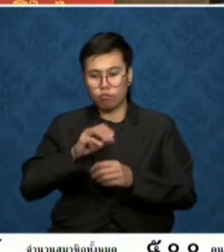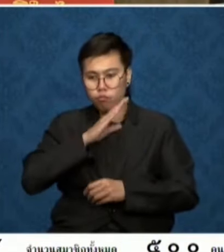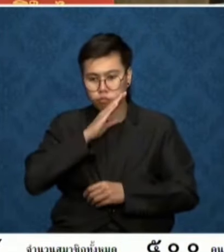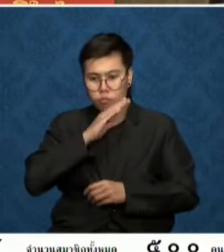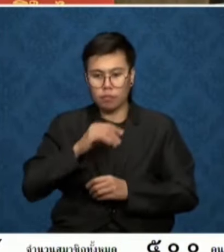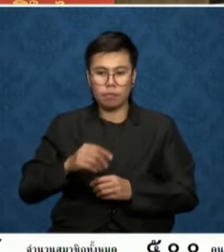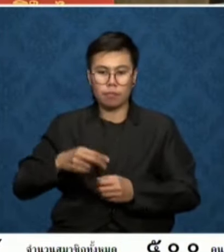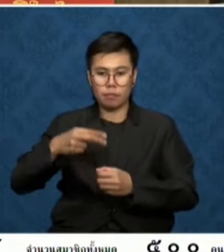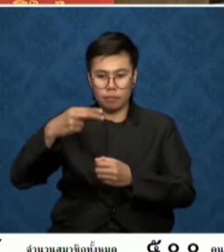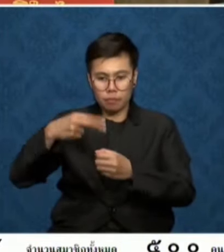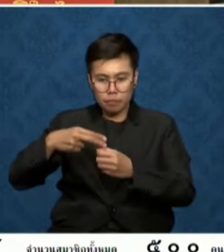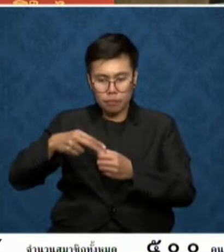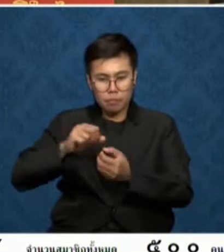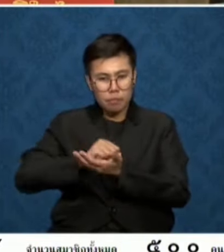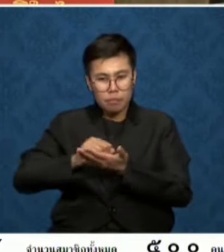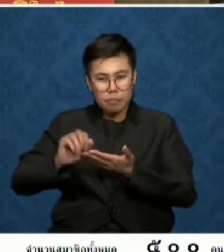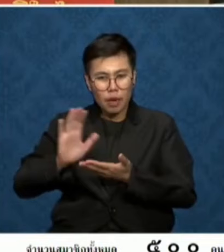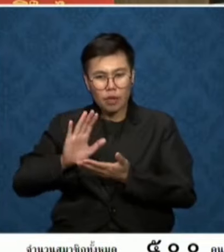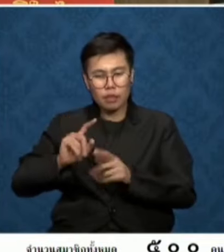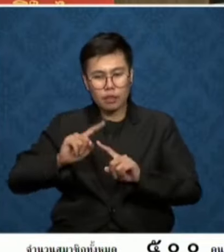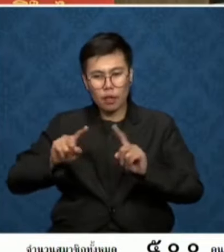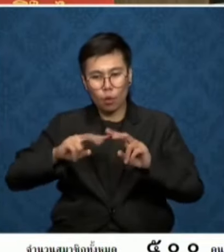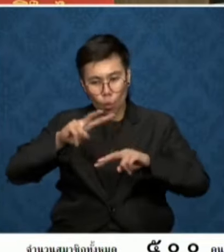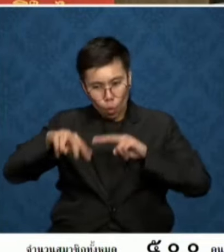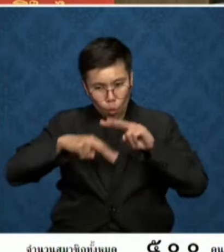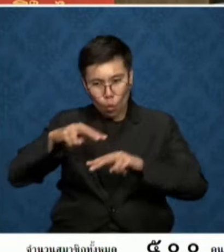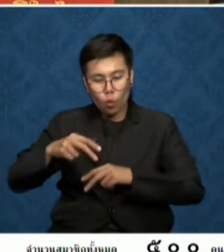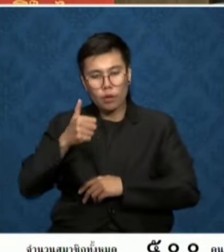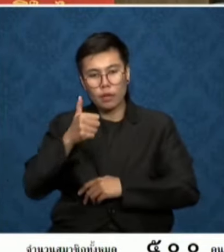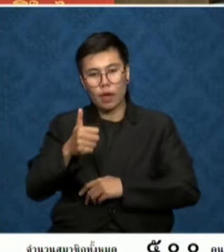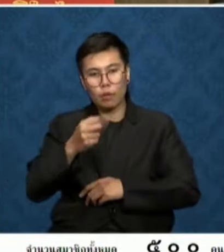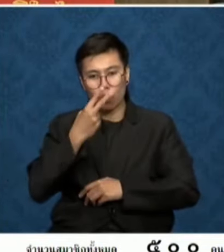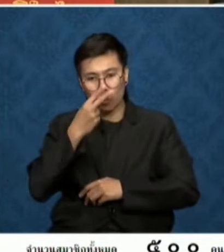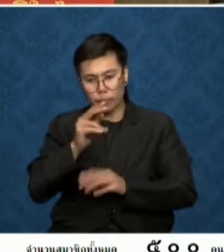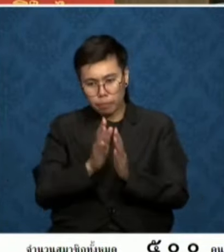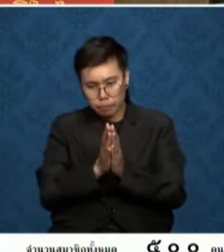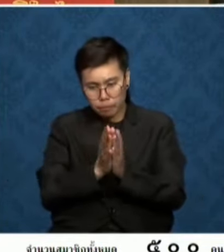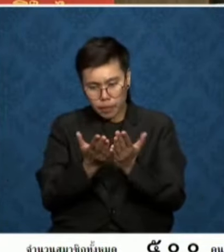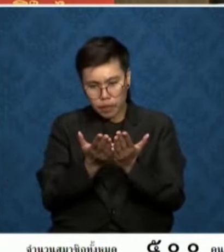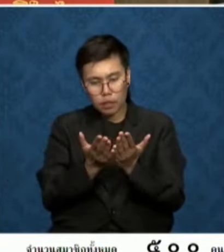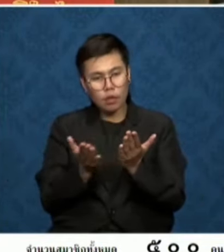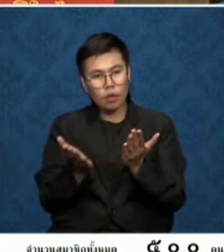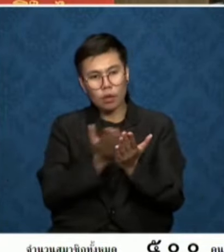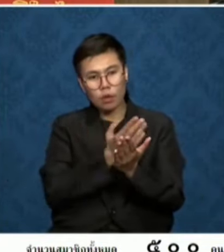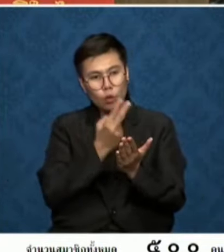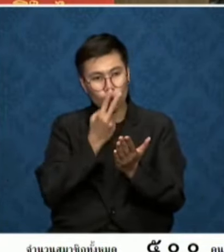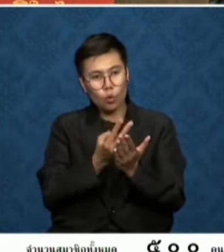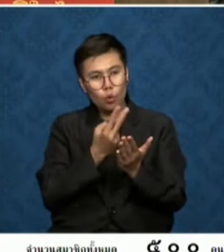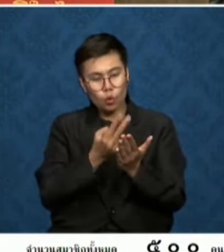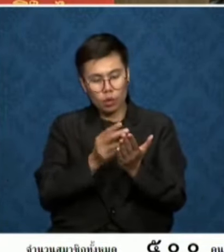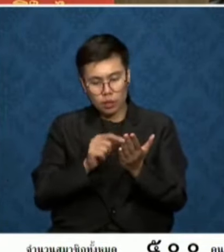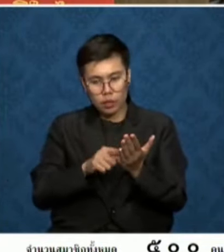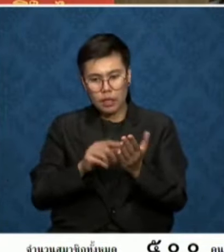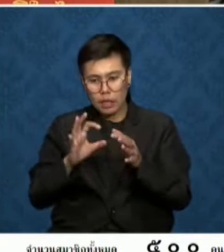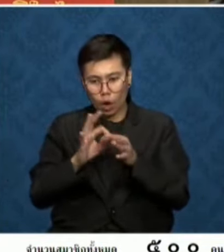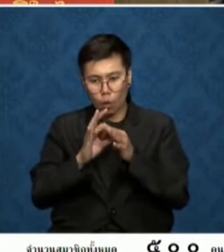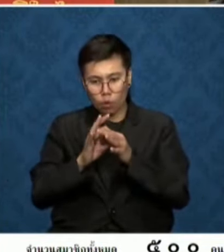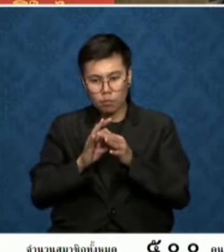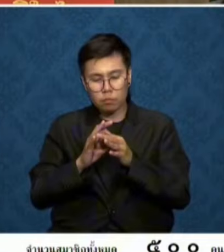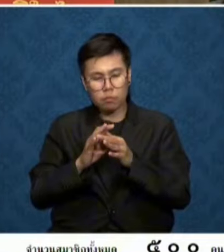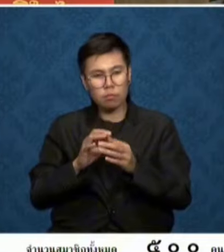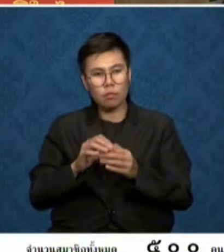ได้ค่ะแต่ทีนี้พอมาเปิดดูในรายการเนี่ยก็ยังไม่เห็นนะคะว่าจะเห็นมันอยู่อันนึงที่เกี่ยวข้องกับพลังงานสะอาด